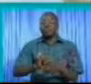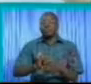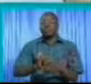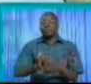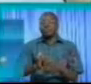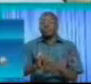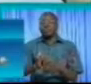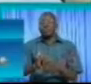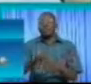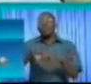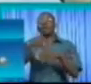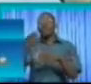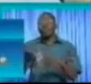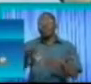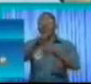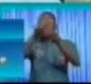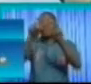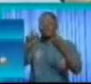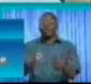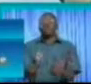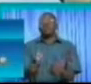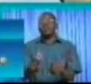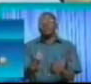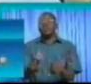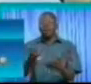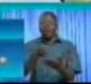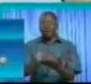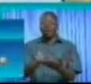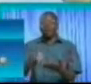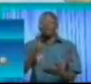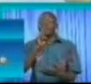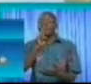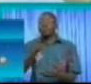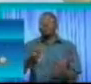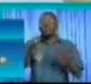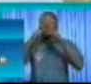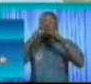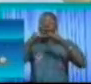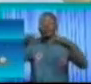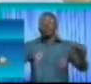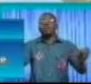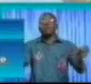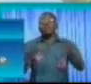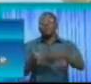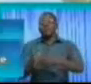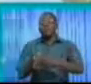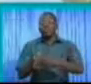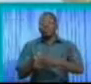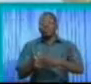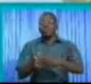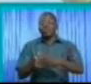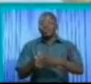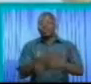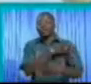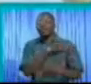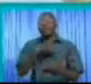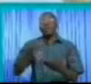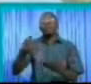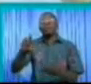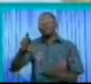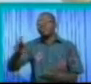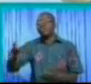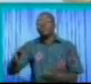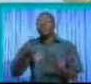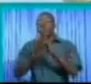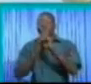Désormais, les questions écrites sont annoncées en plénière. Et leurs réponses sont